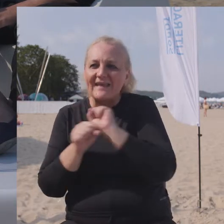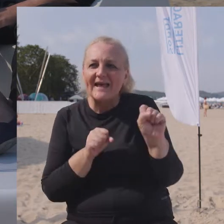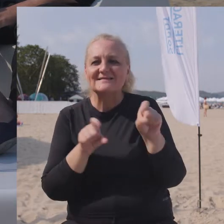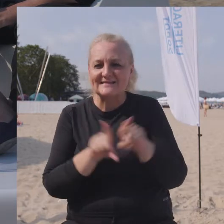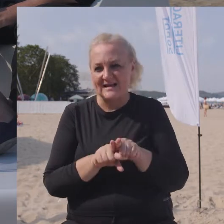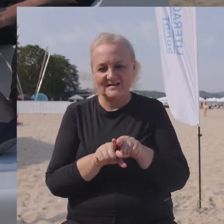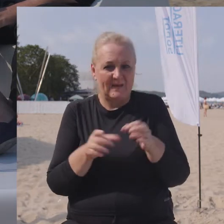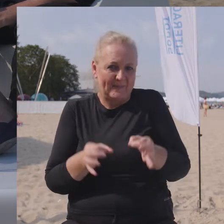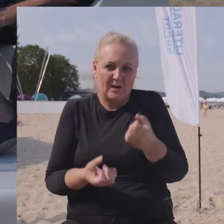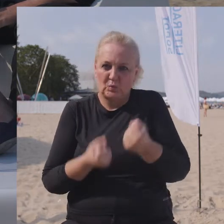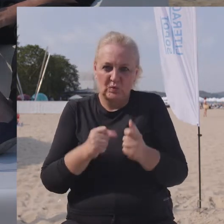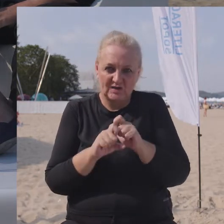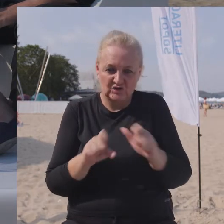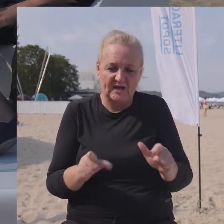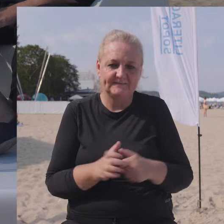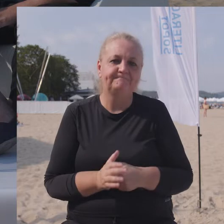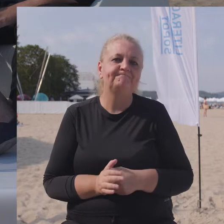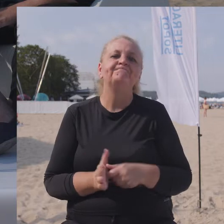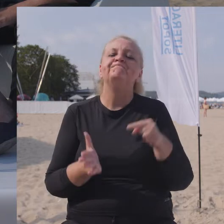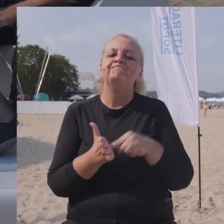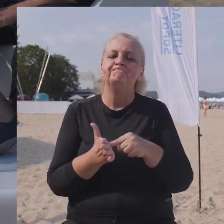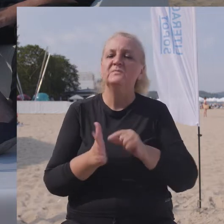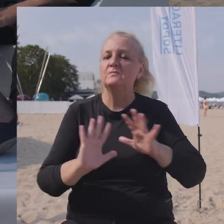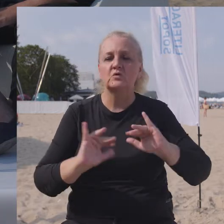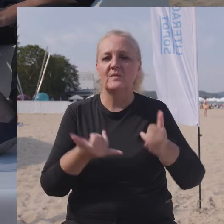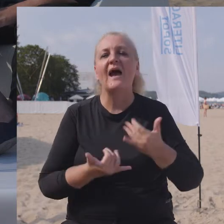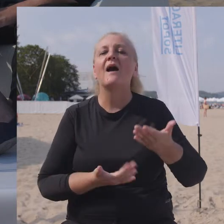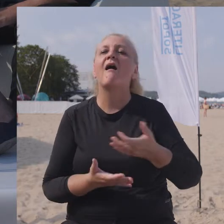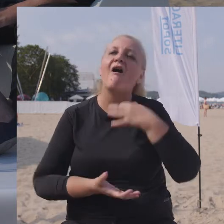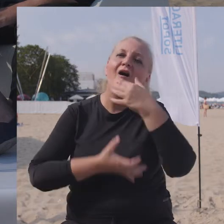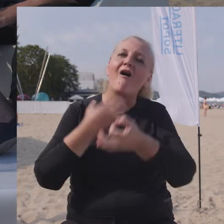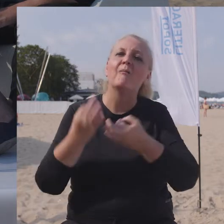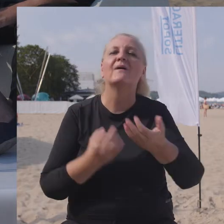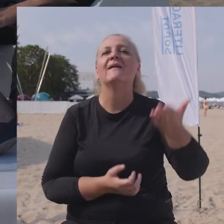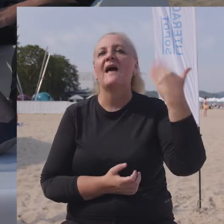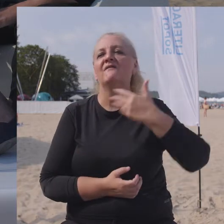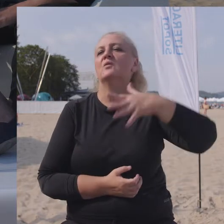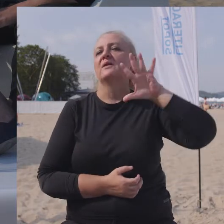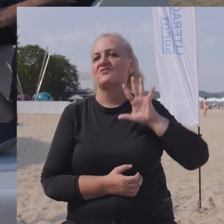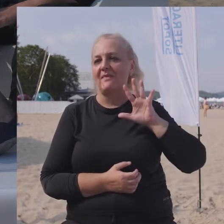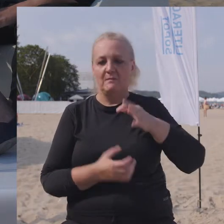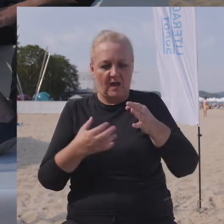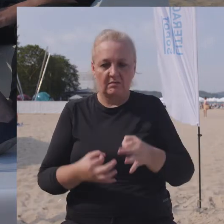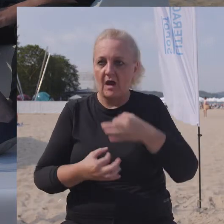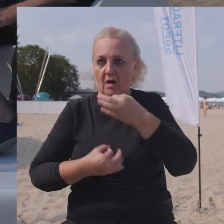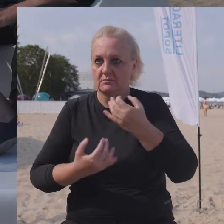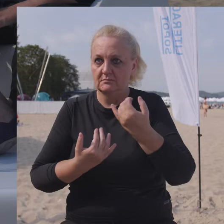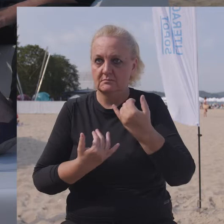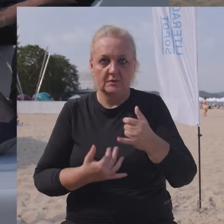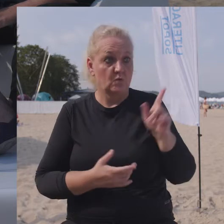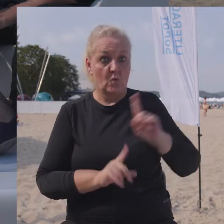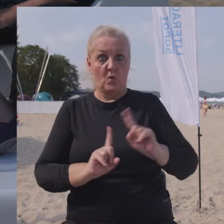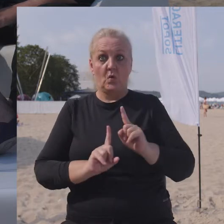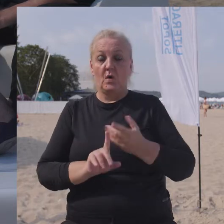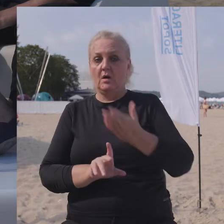oczywiście trudny moment, no bo coś, w jaki sposób mówiło się, nie wiem, jeszcze 5 lat temu, teraz jest już właściwie nie do